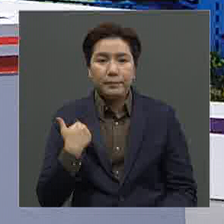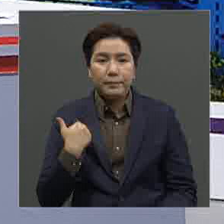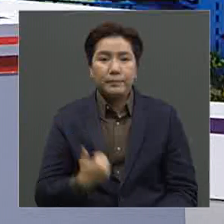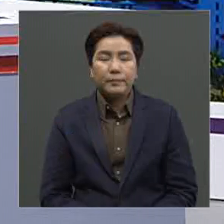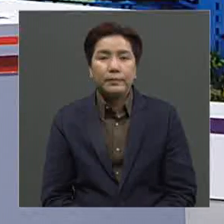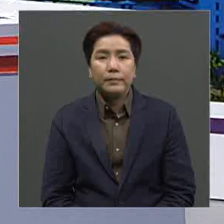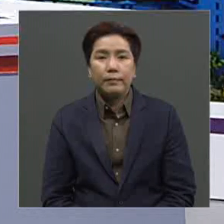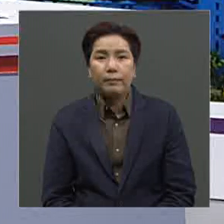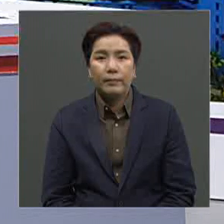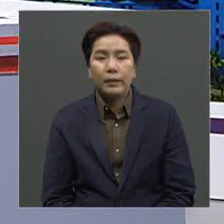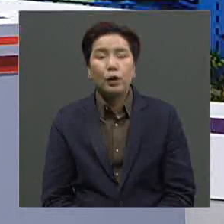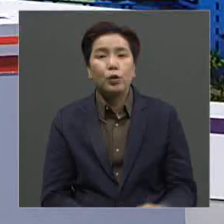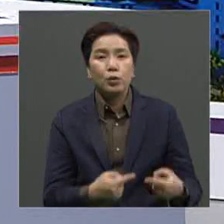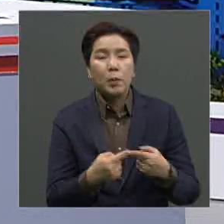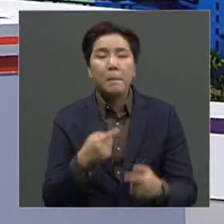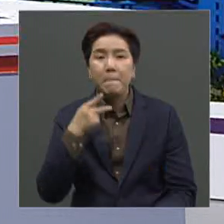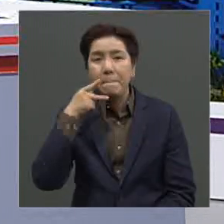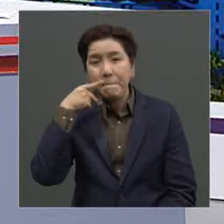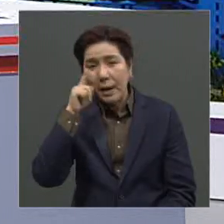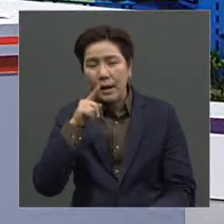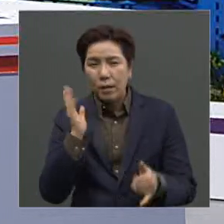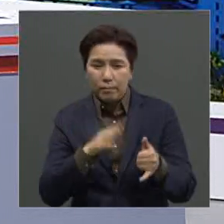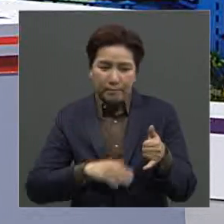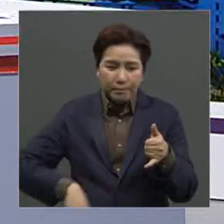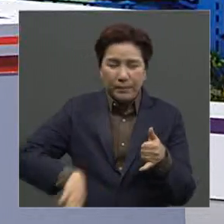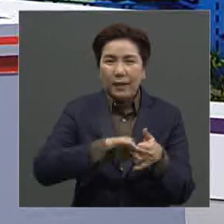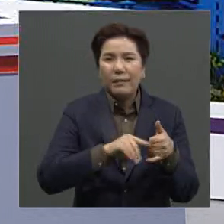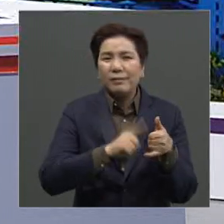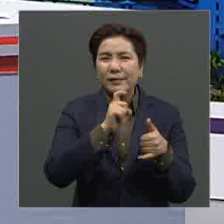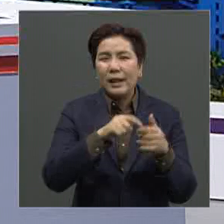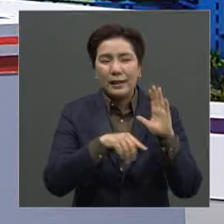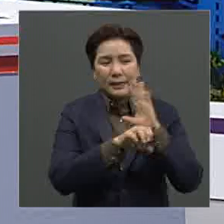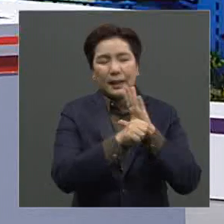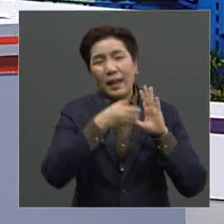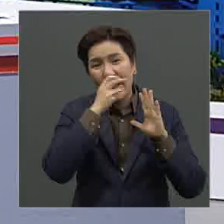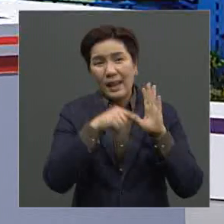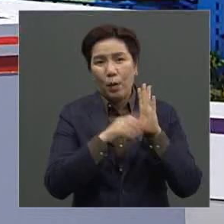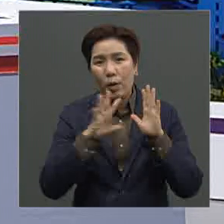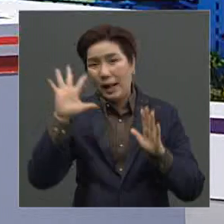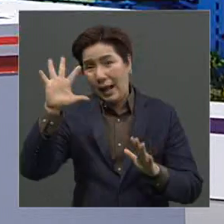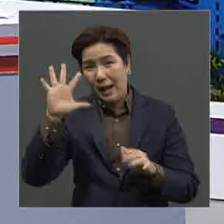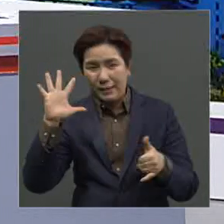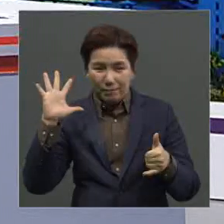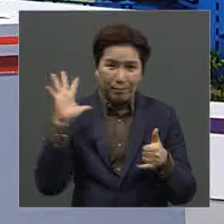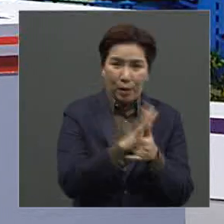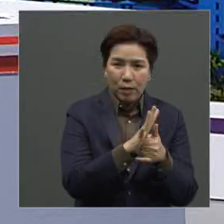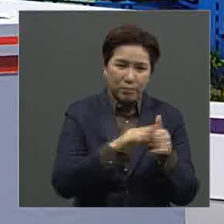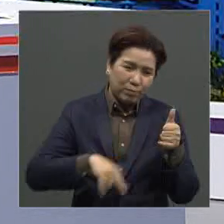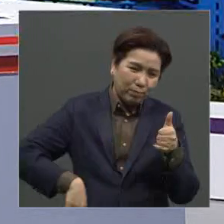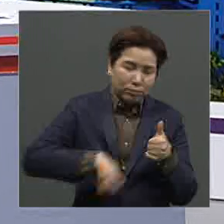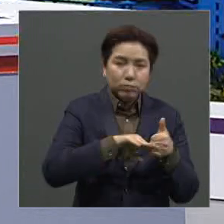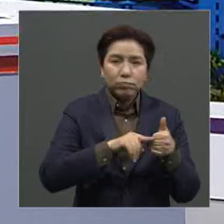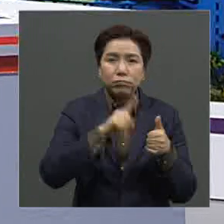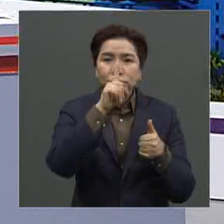คะอ่ะมาตามต่อในคดีป้าบัวผันหรือว่าป้ากบนะคะที่ถูกกลุ่มเยาวชน 5คนรุมทำร้ายร่างกายอย่างทารุณ